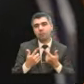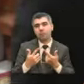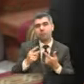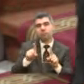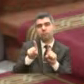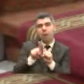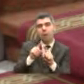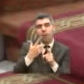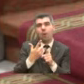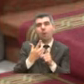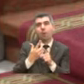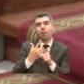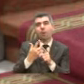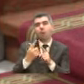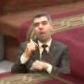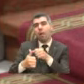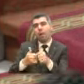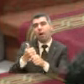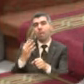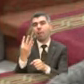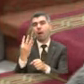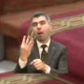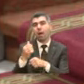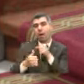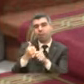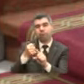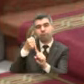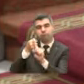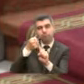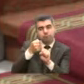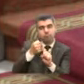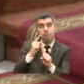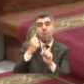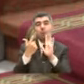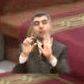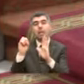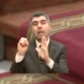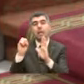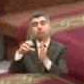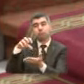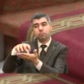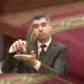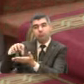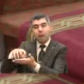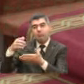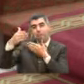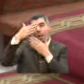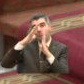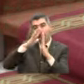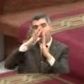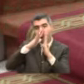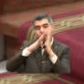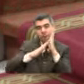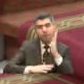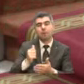كان حصى واحد 400 ديال المواقع، تم الاشتغال على 170 موقع. الان قمنا بالتحيين ديال